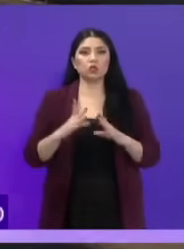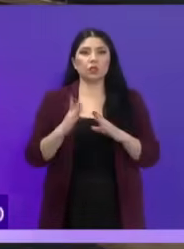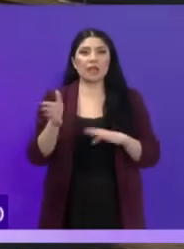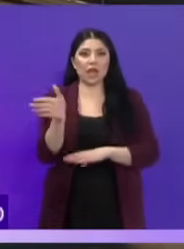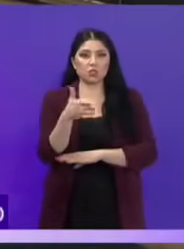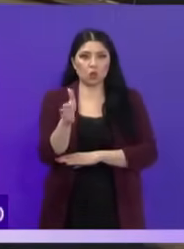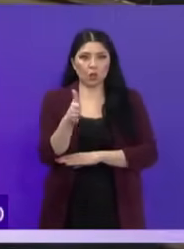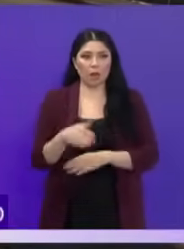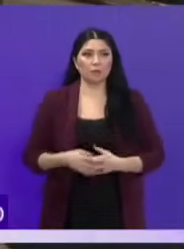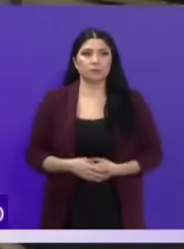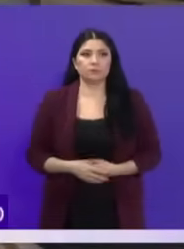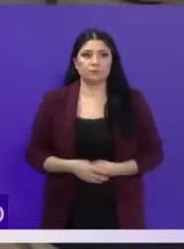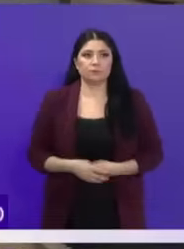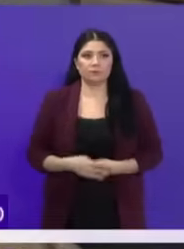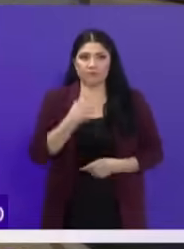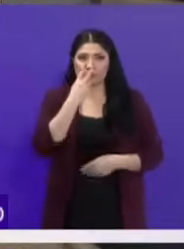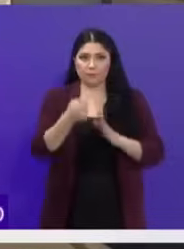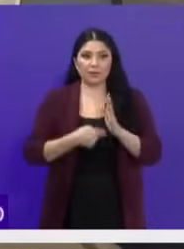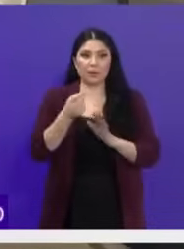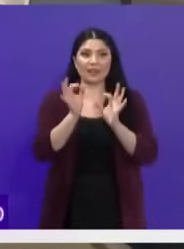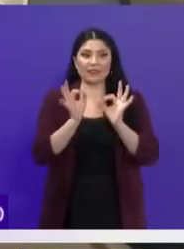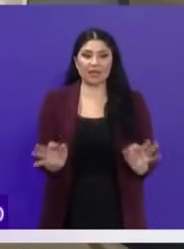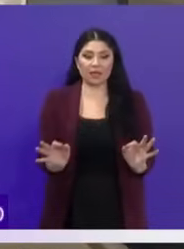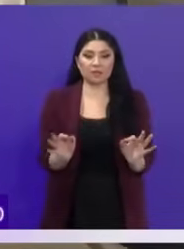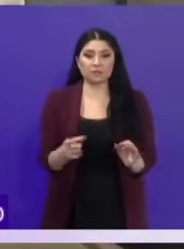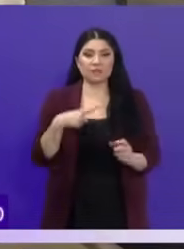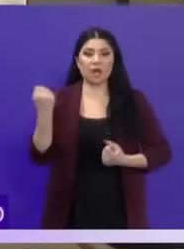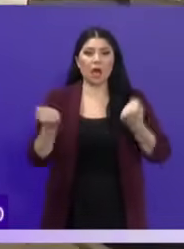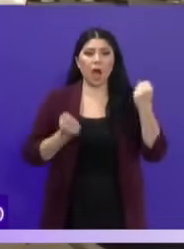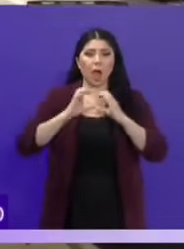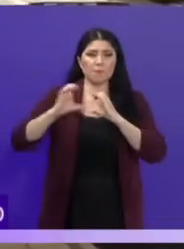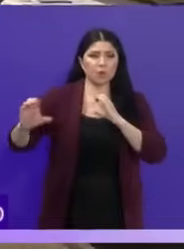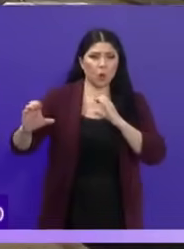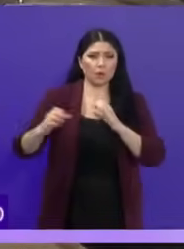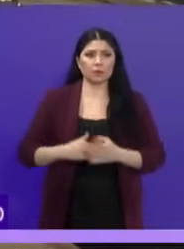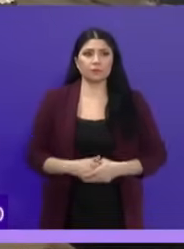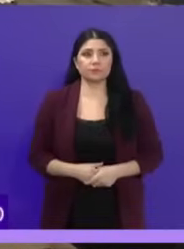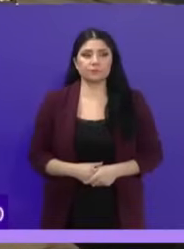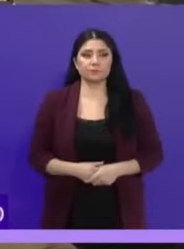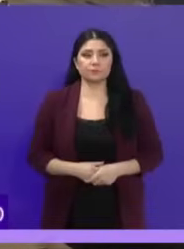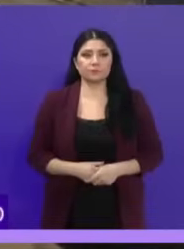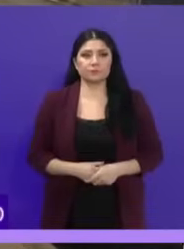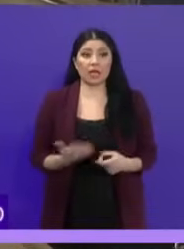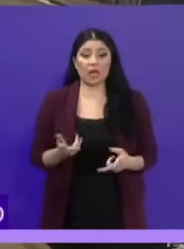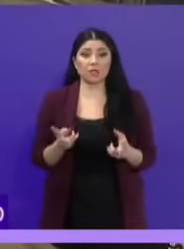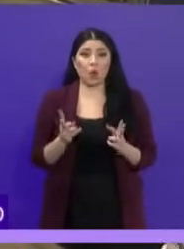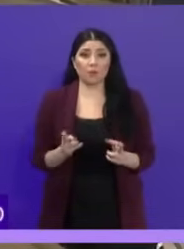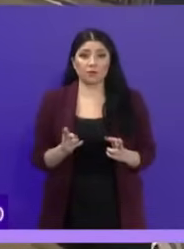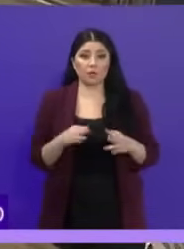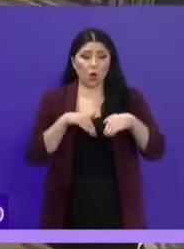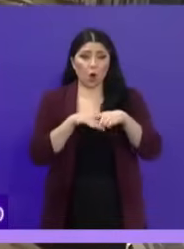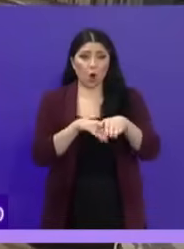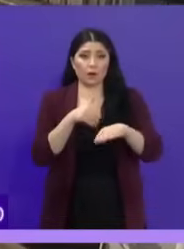care le vedem acum în direct. Sunt camioane, tiruri care s-au oprit în coloană